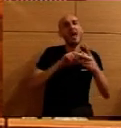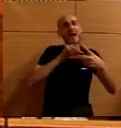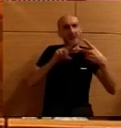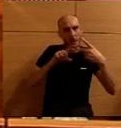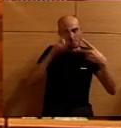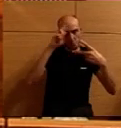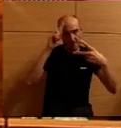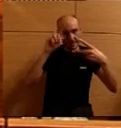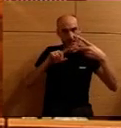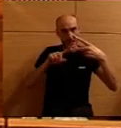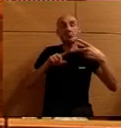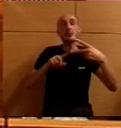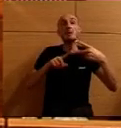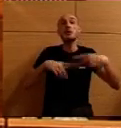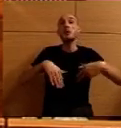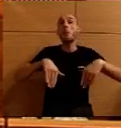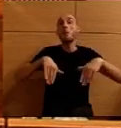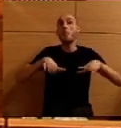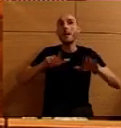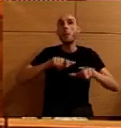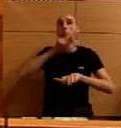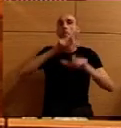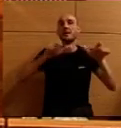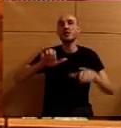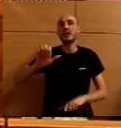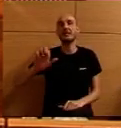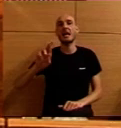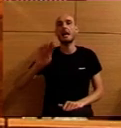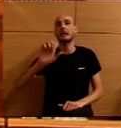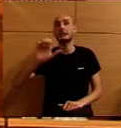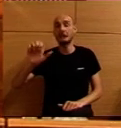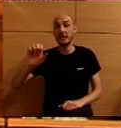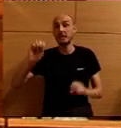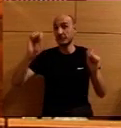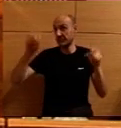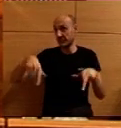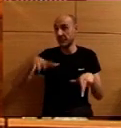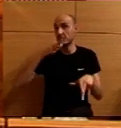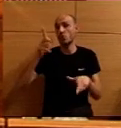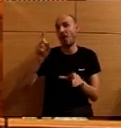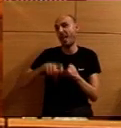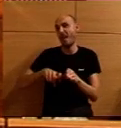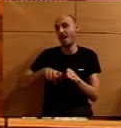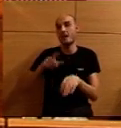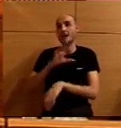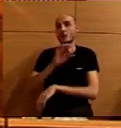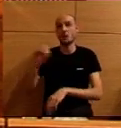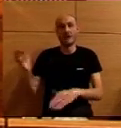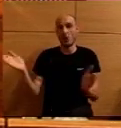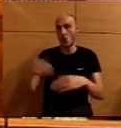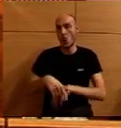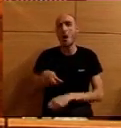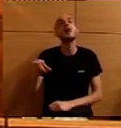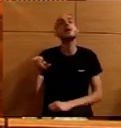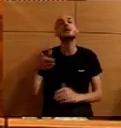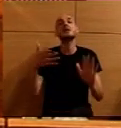si descomptem fins i tot les persones en ERTE que no compten com a afiliats, se quedem liderant de llarg